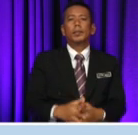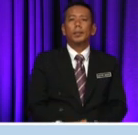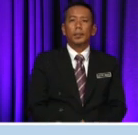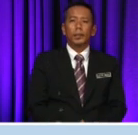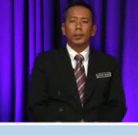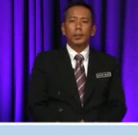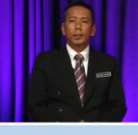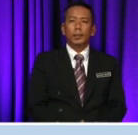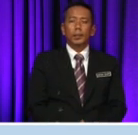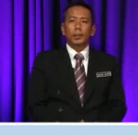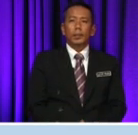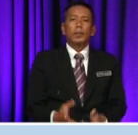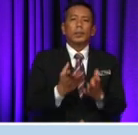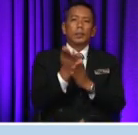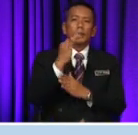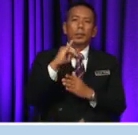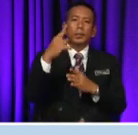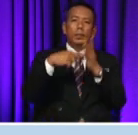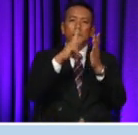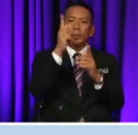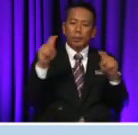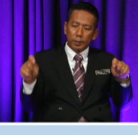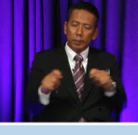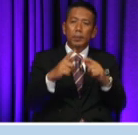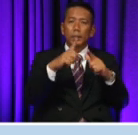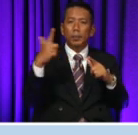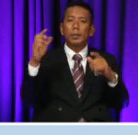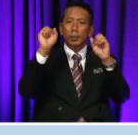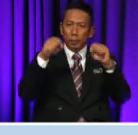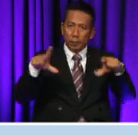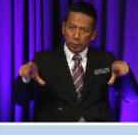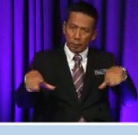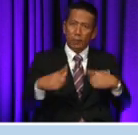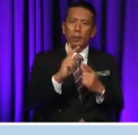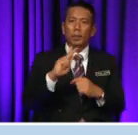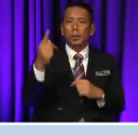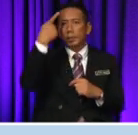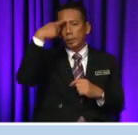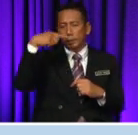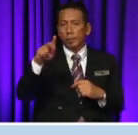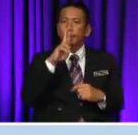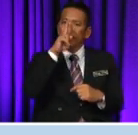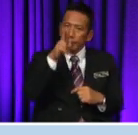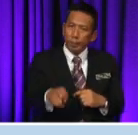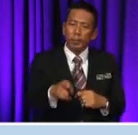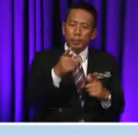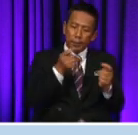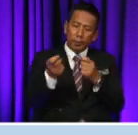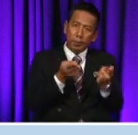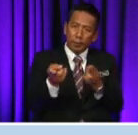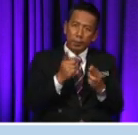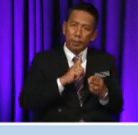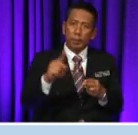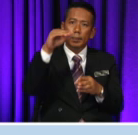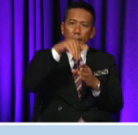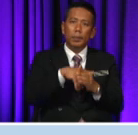baiklah seterusnya Apakah tindakan lain yang boleh dilaksanakan bagi merealisasikan takbir urus Islam